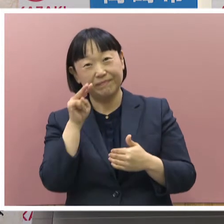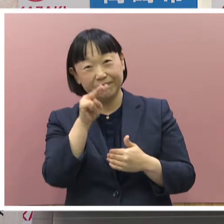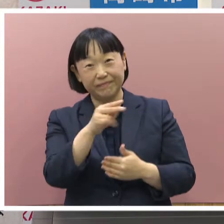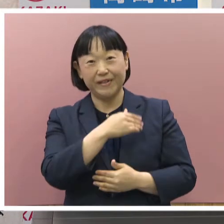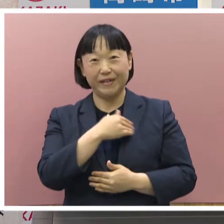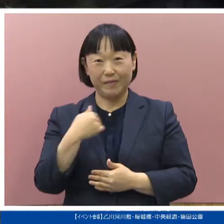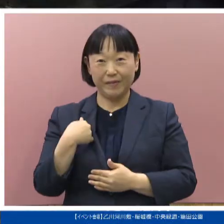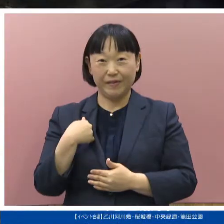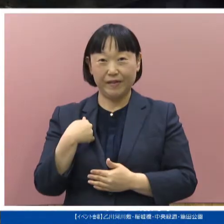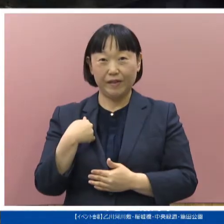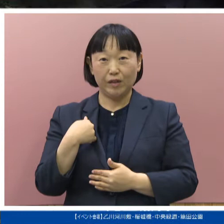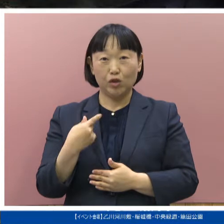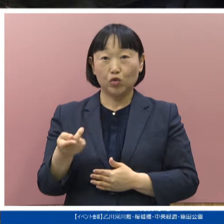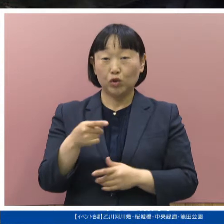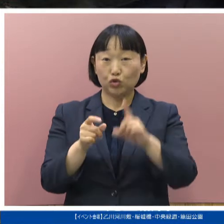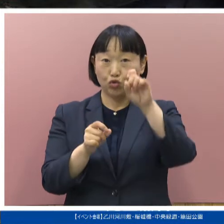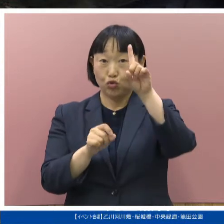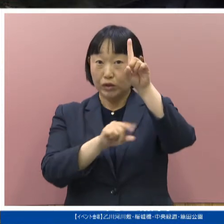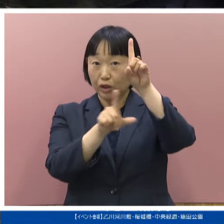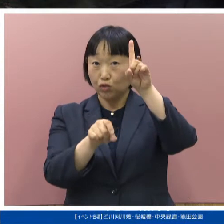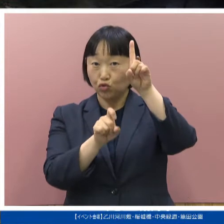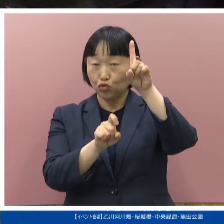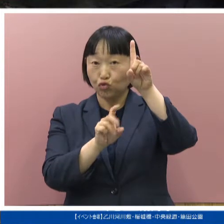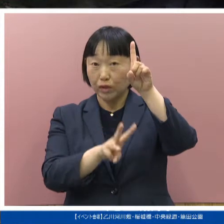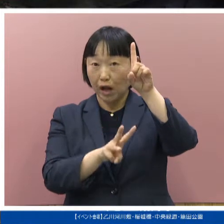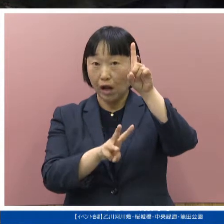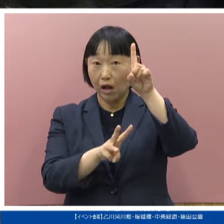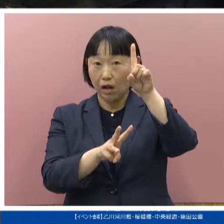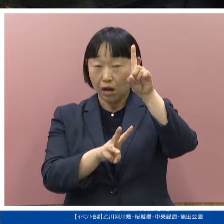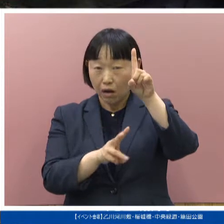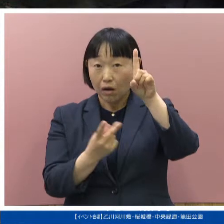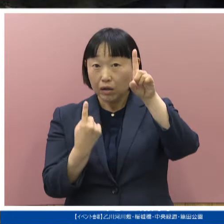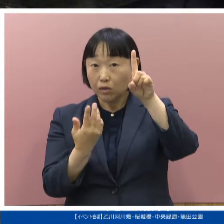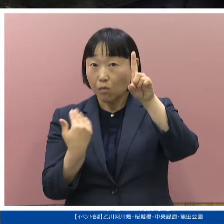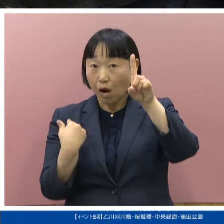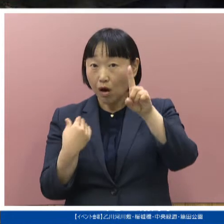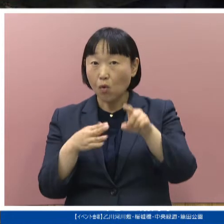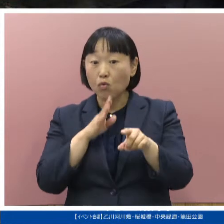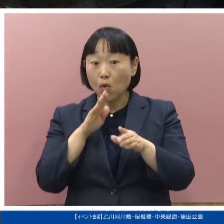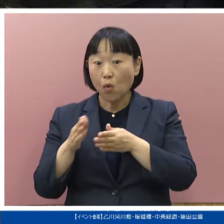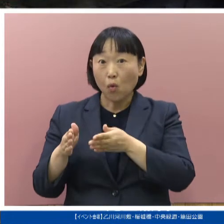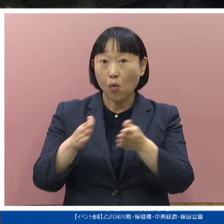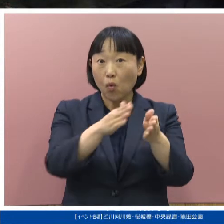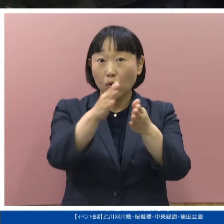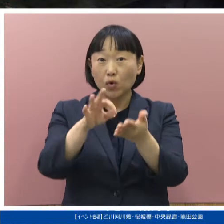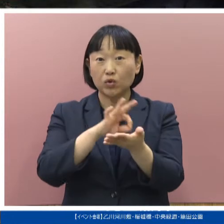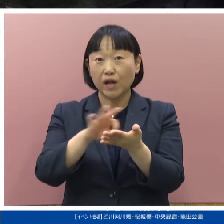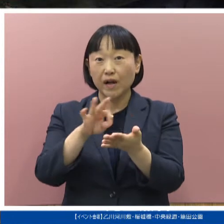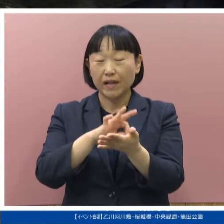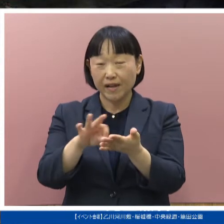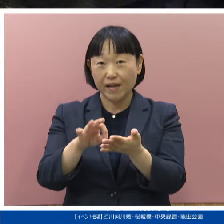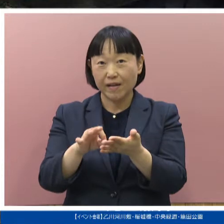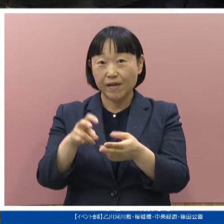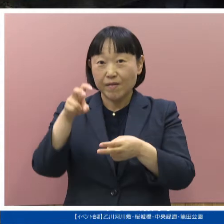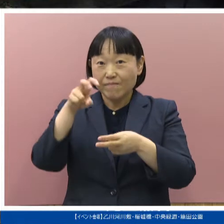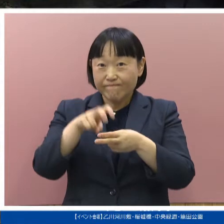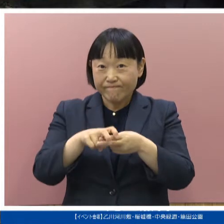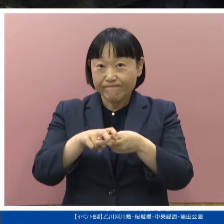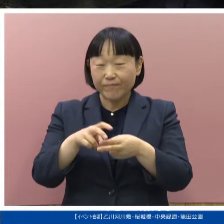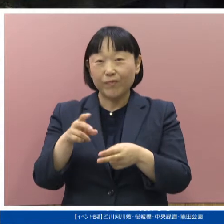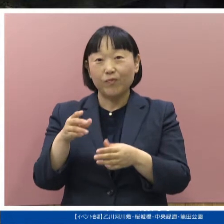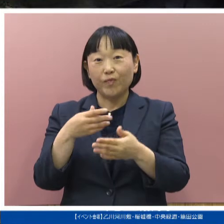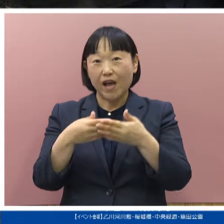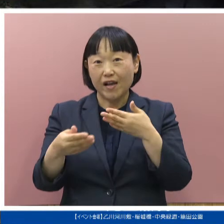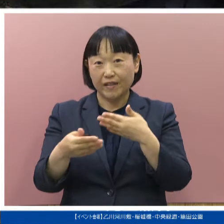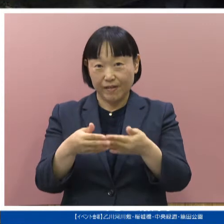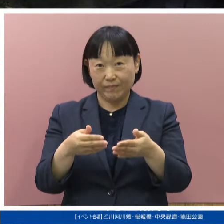また翌日の13日にも前日の WRC で実際に使用したコースを使ってのラリーカーの道場体